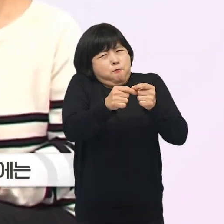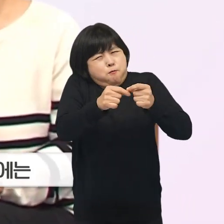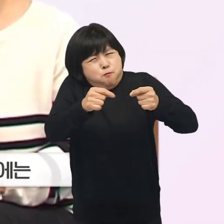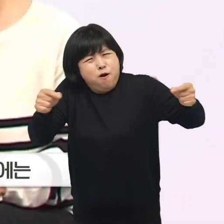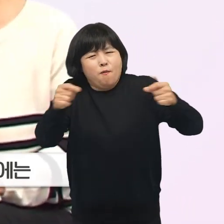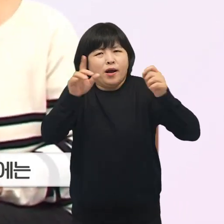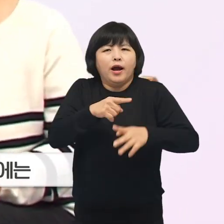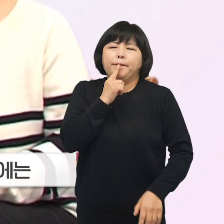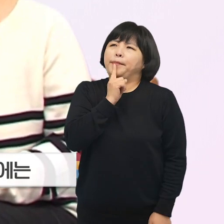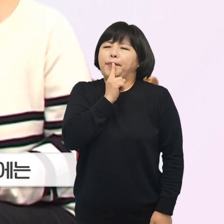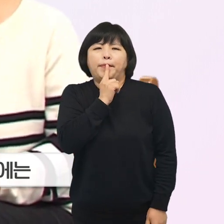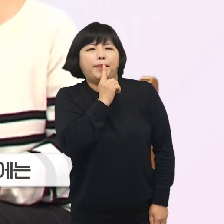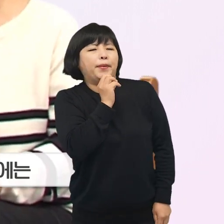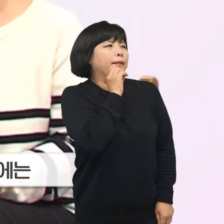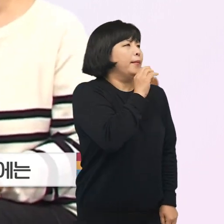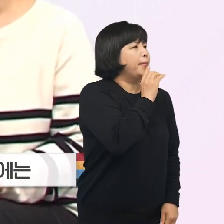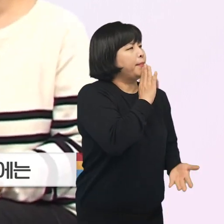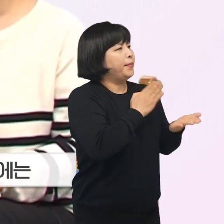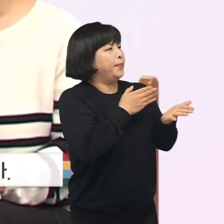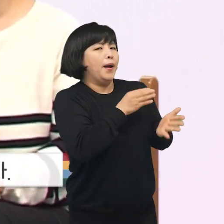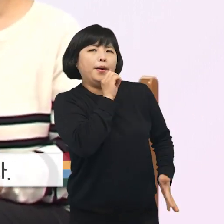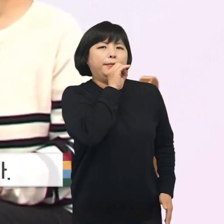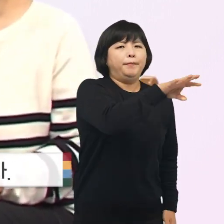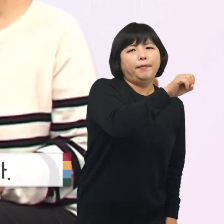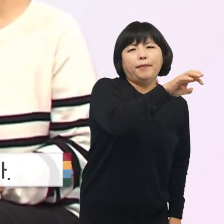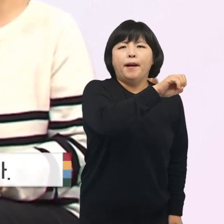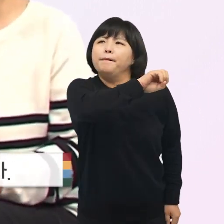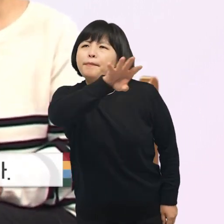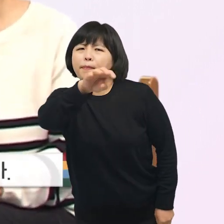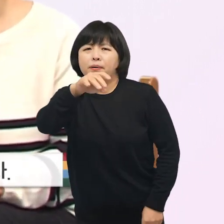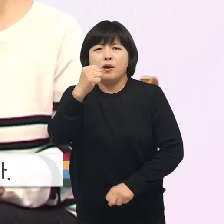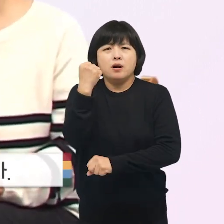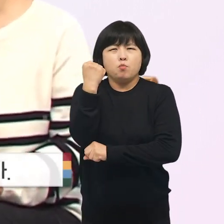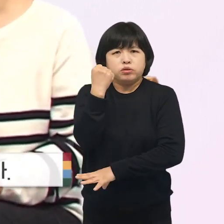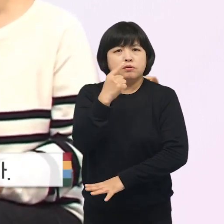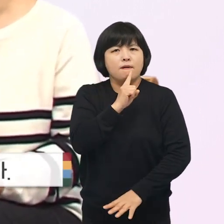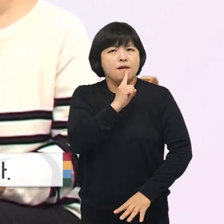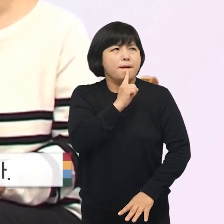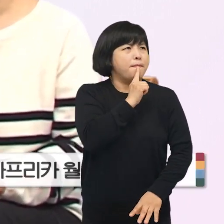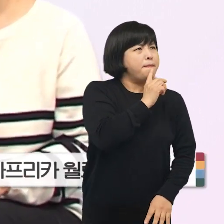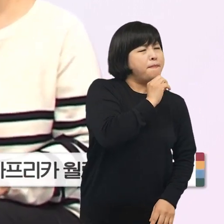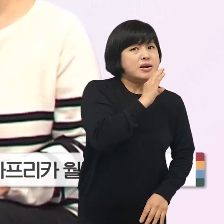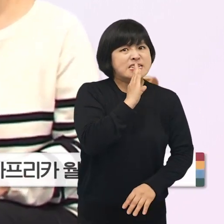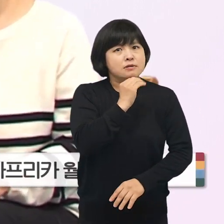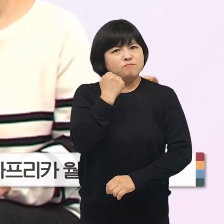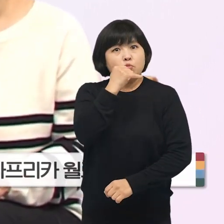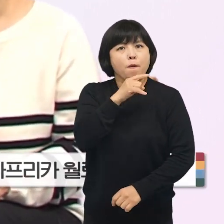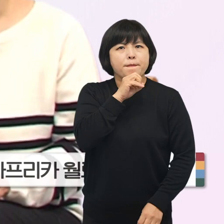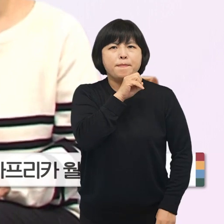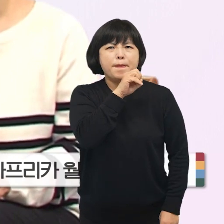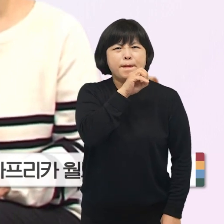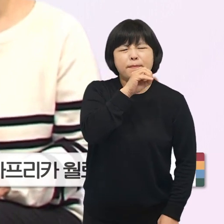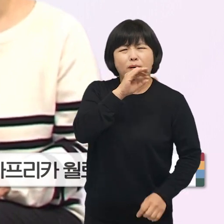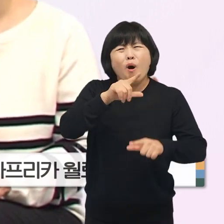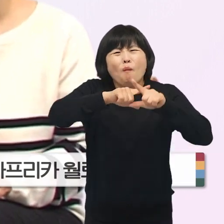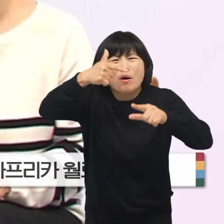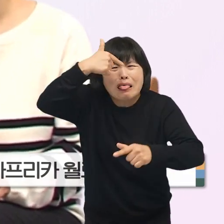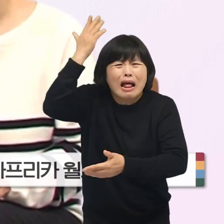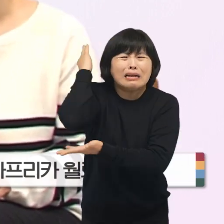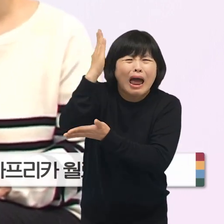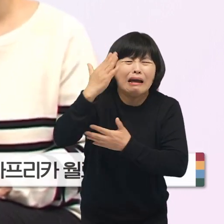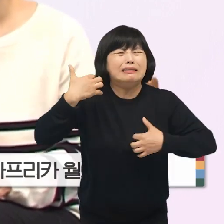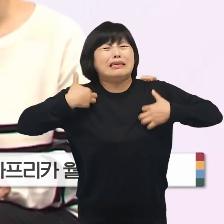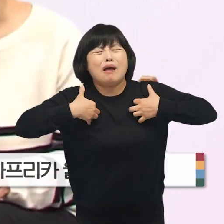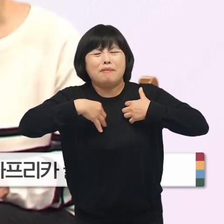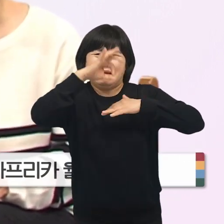오랫동안 입에서 입으로 전해지는 옛 이야기에는 그 본질적인 힘이 들어있다고 할 수 있습니다. 이 책은 그러한 그